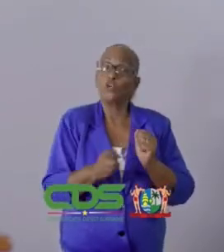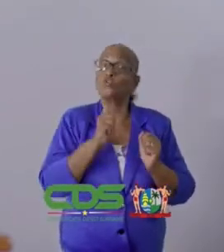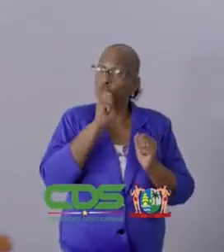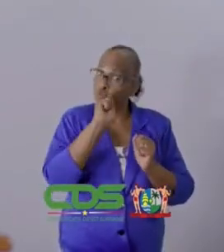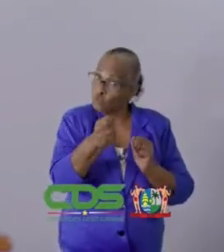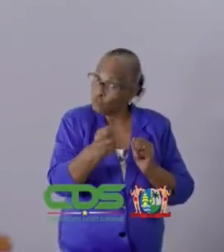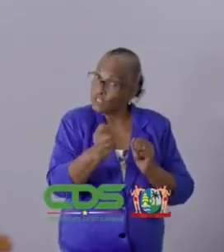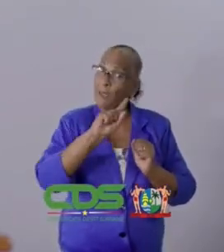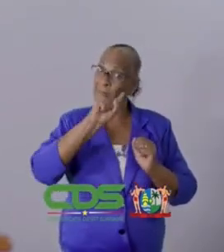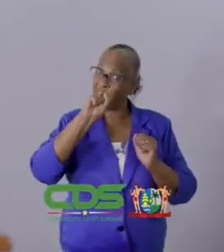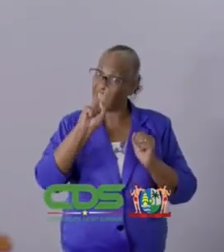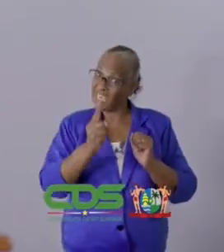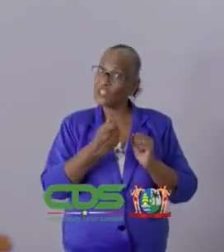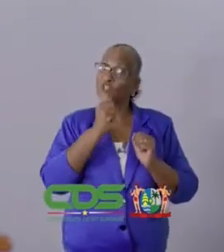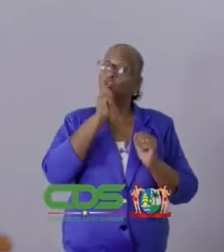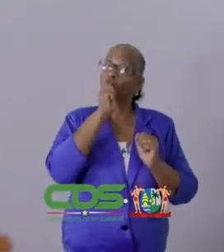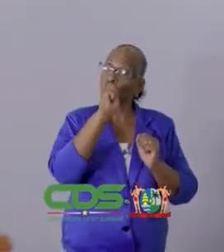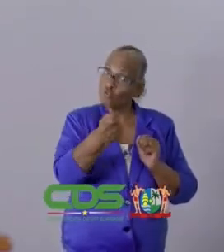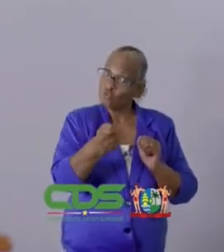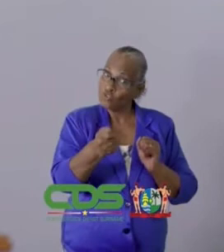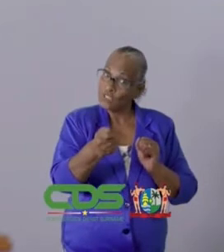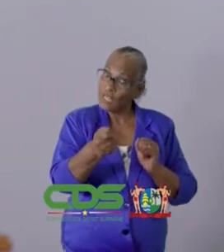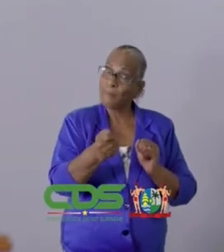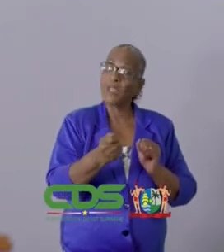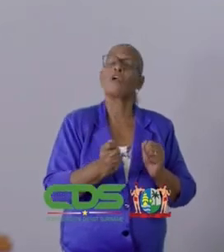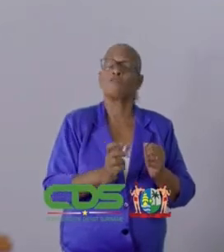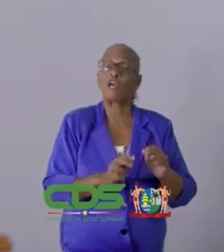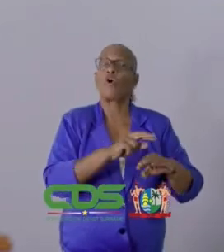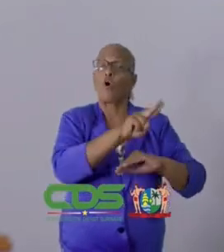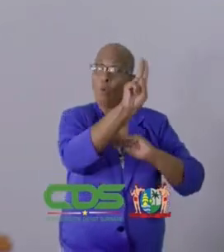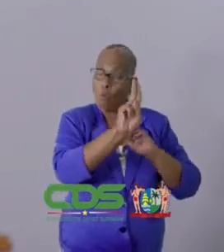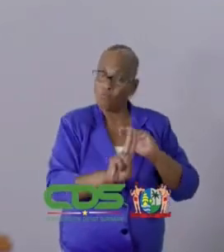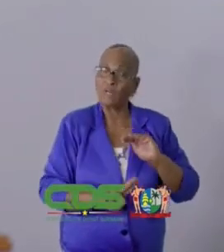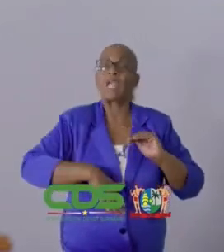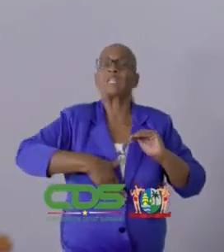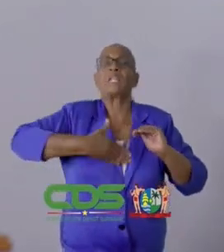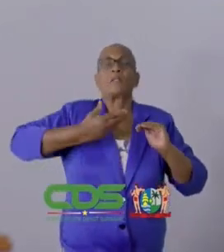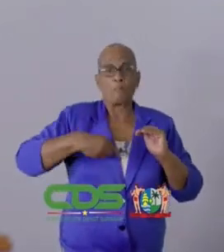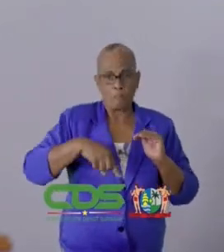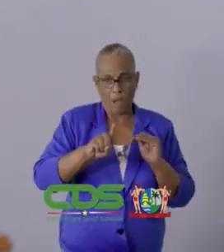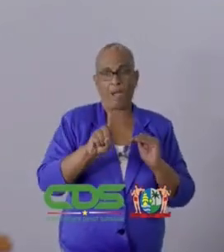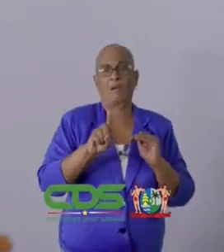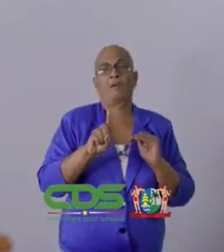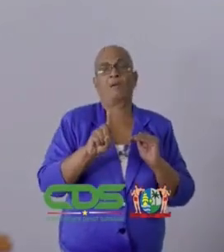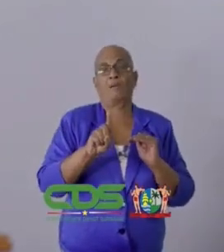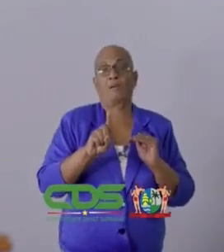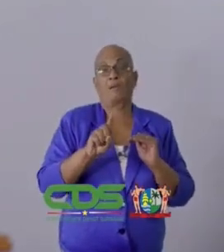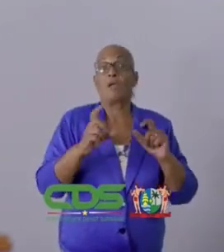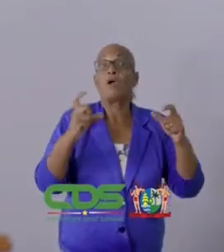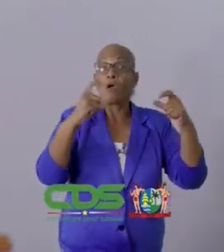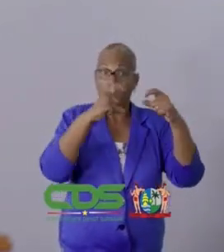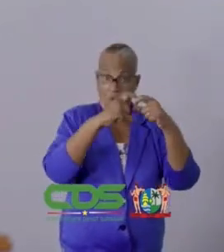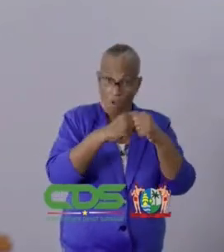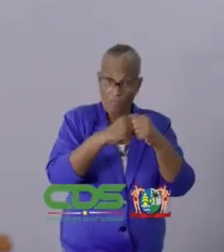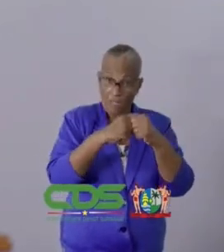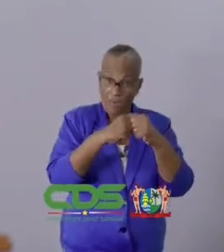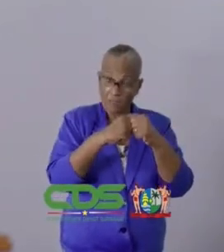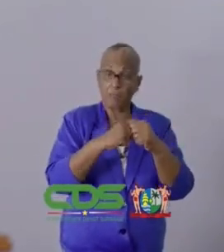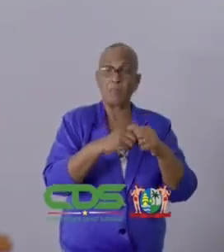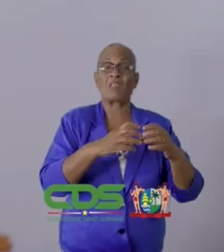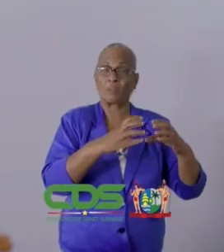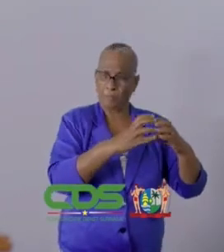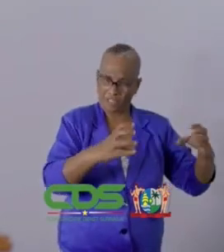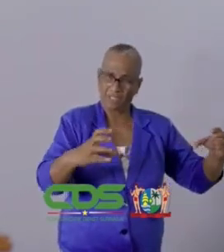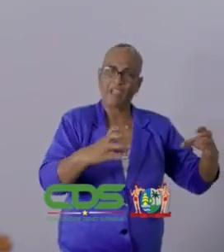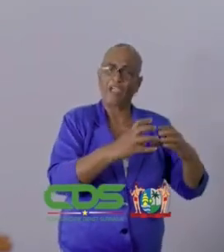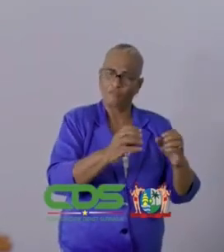persoon toestemming heeft verkregen van de bevoegde Surinaamse autoriteiten. Neemt u contact op met de